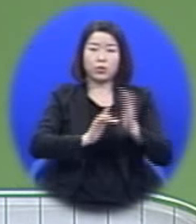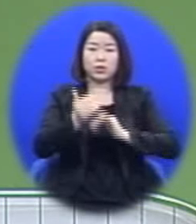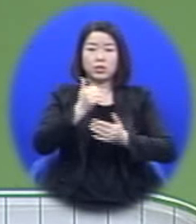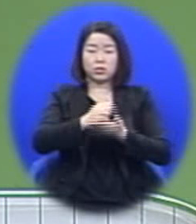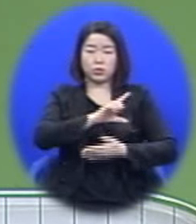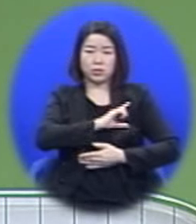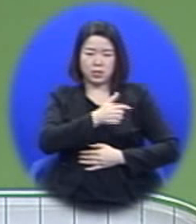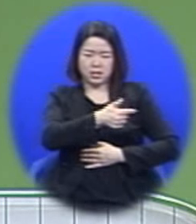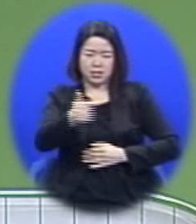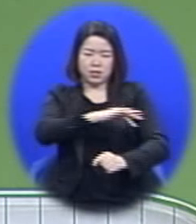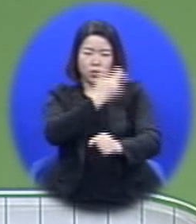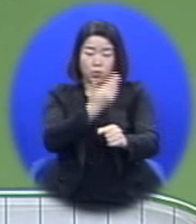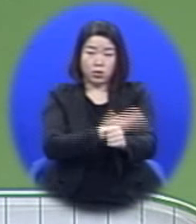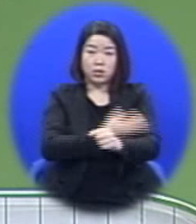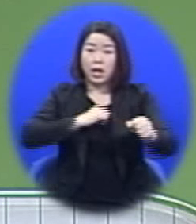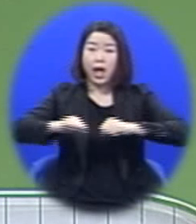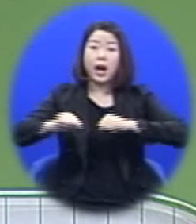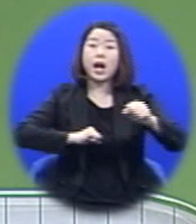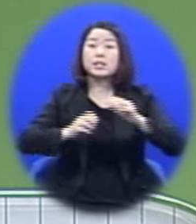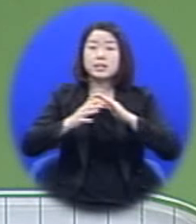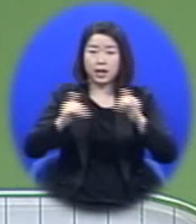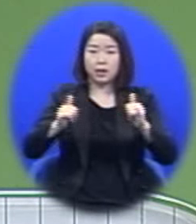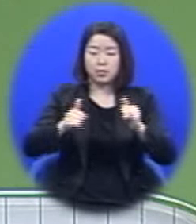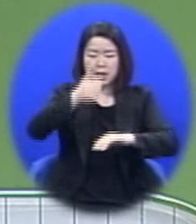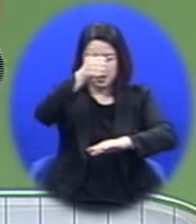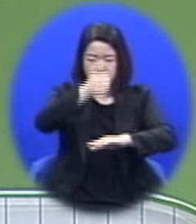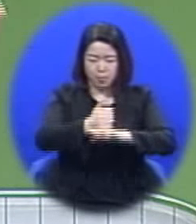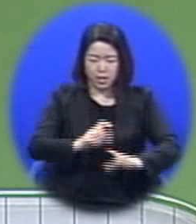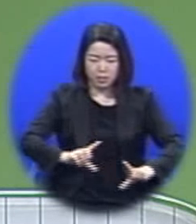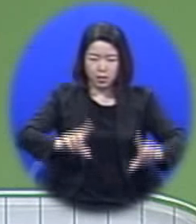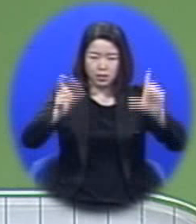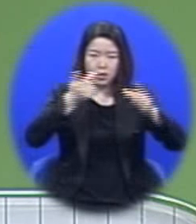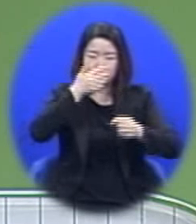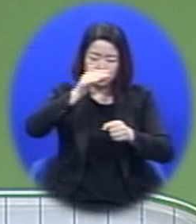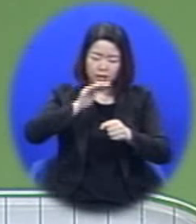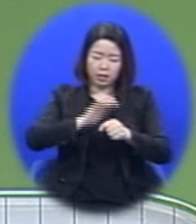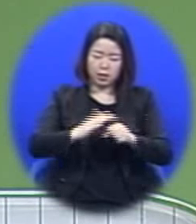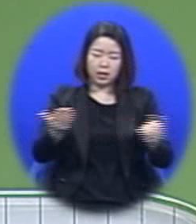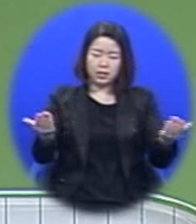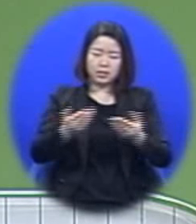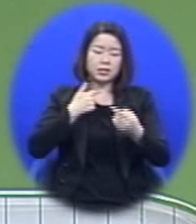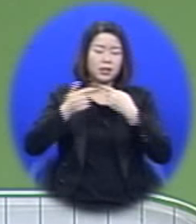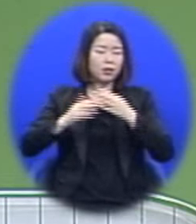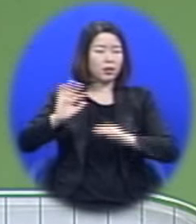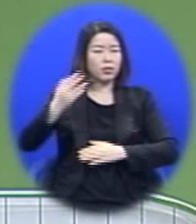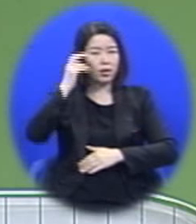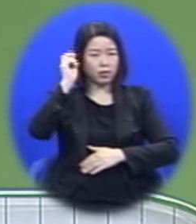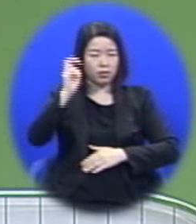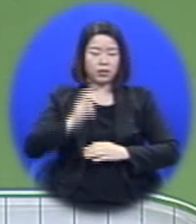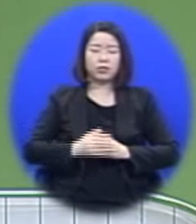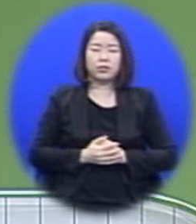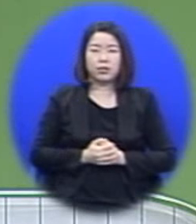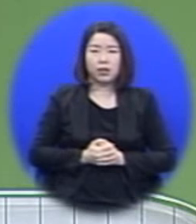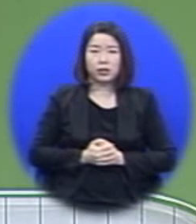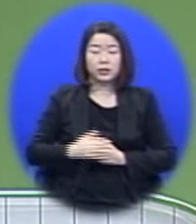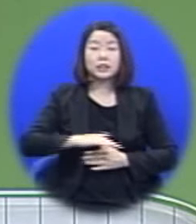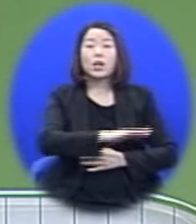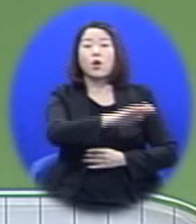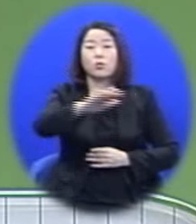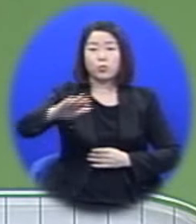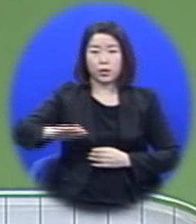큰 권능을 행하던 자들이 마지막 날에는 기가 막힌 일을 겪게 될 거라는 거예요.